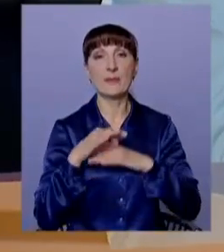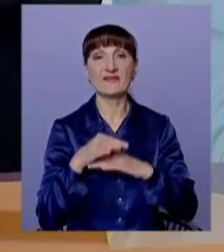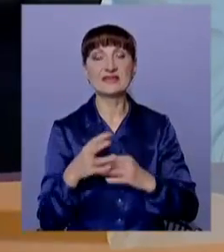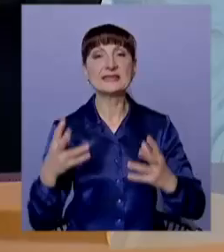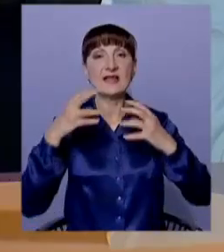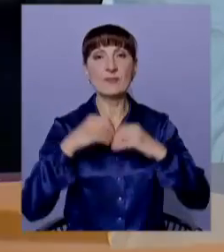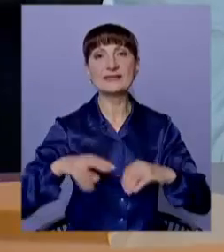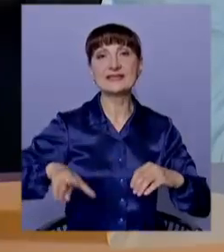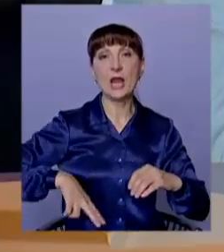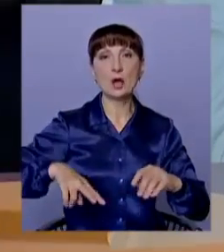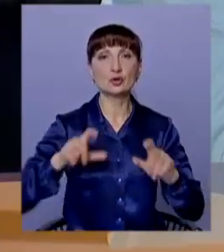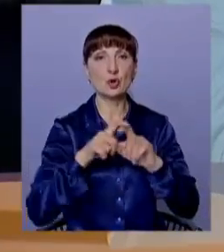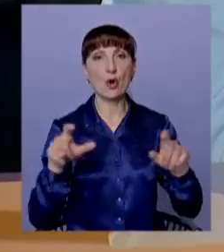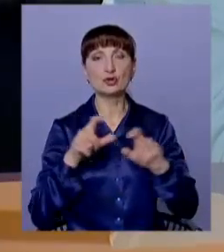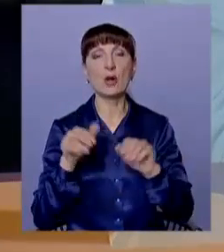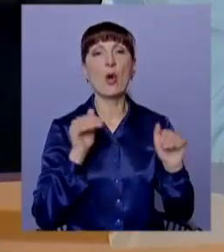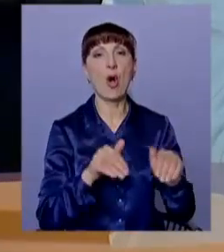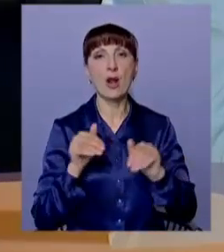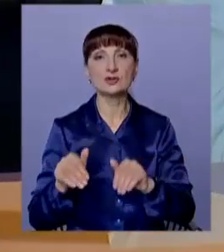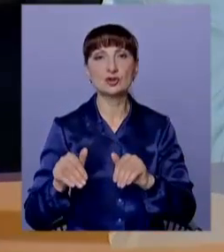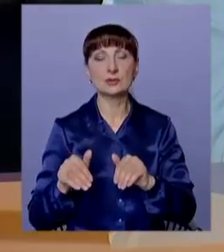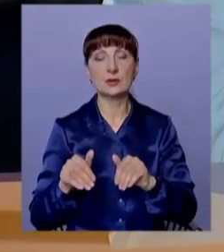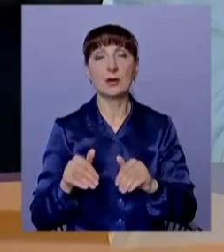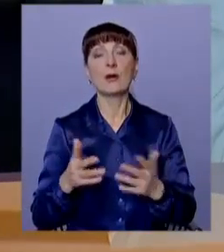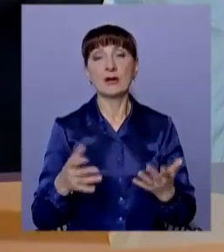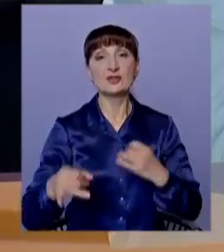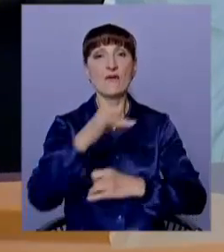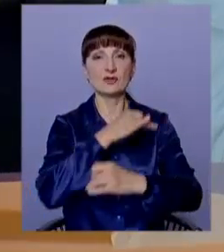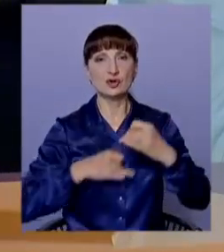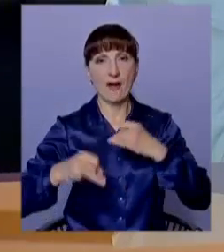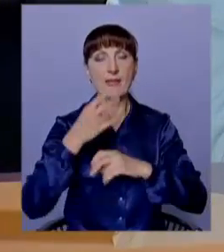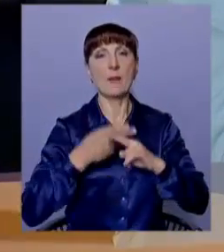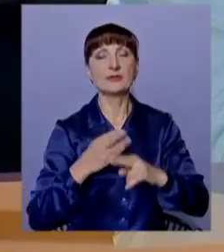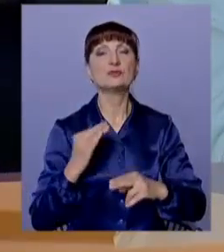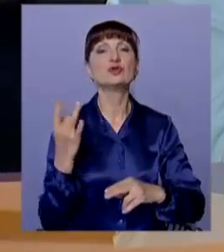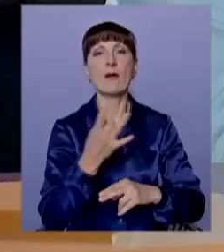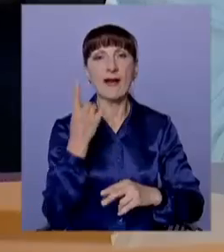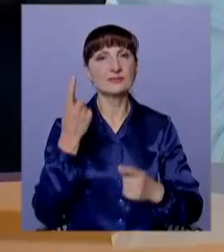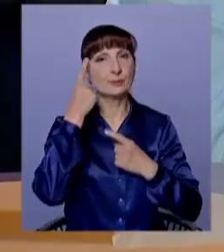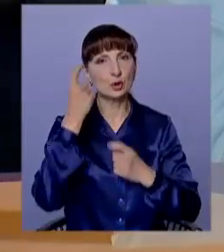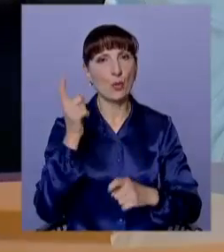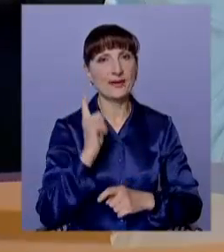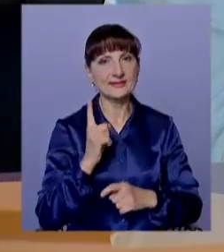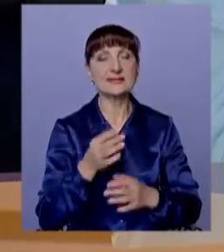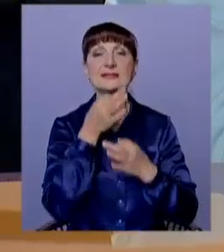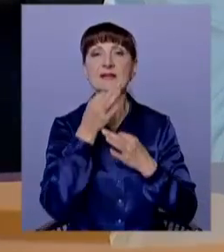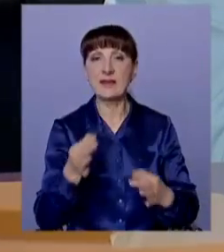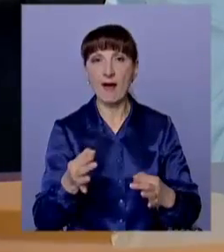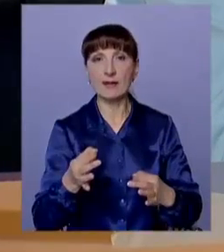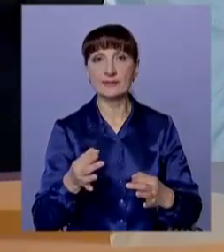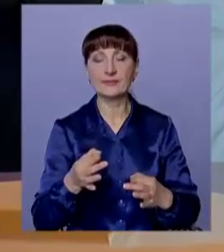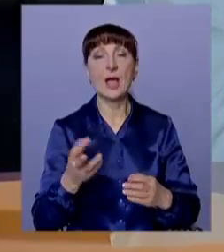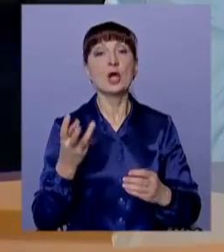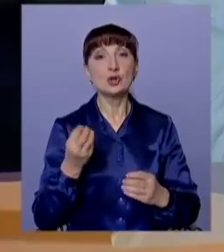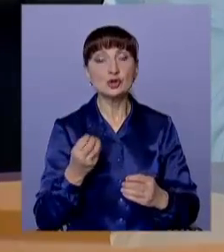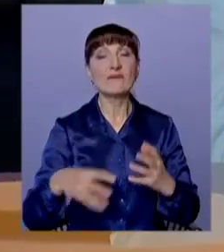совместно с директорами школ, колледжей, вот с проектным офисом совещаний об этом еще раз предупредили, сказали. Помимо этого,